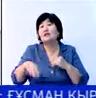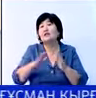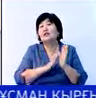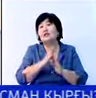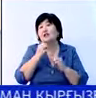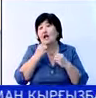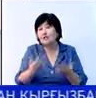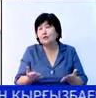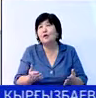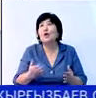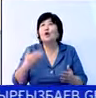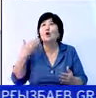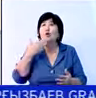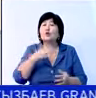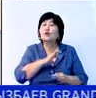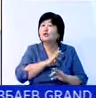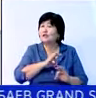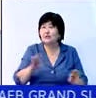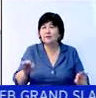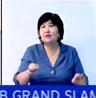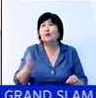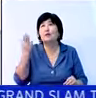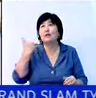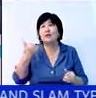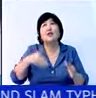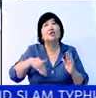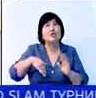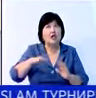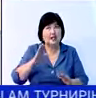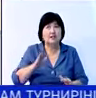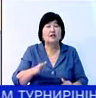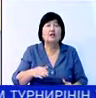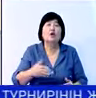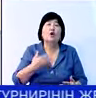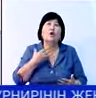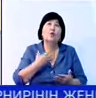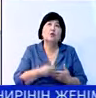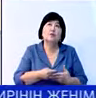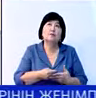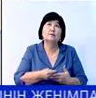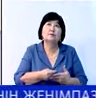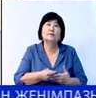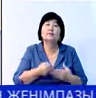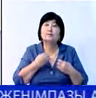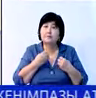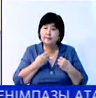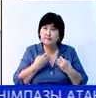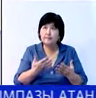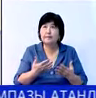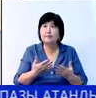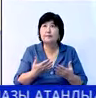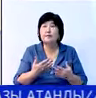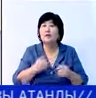болды. Күріш керемет жақсы, былтырғыдан жақсы. Өзім жақсы